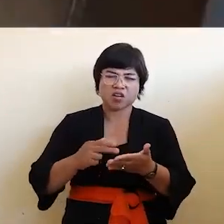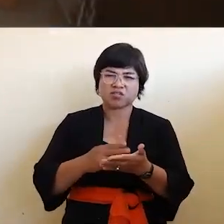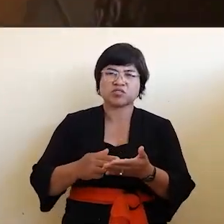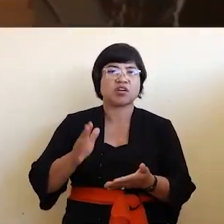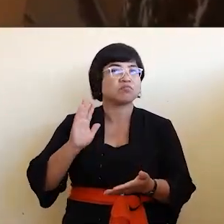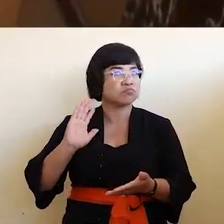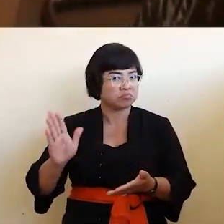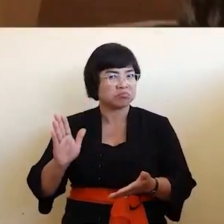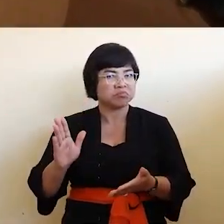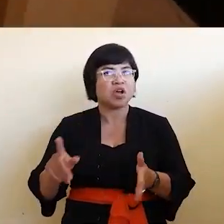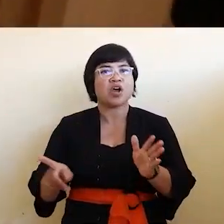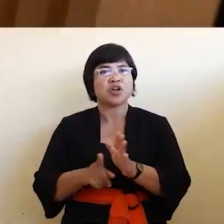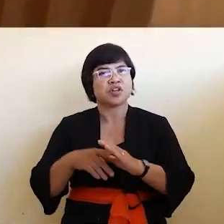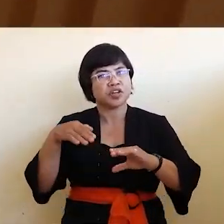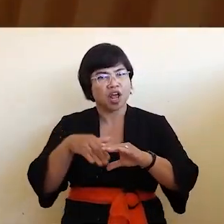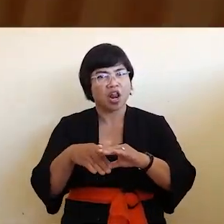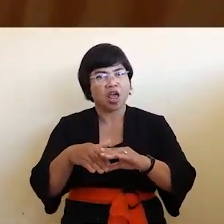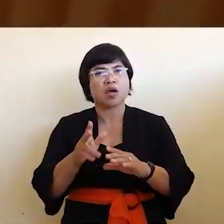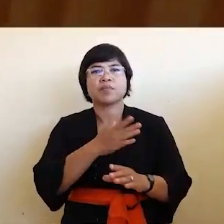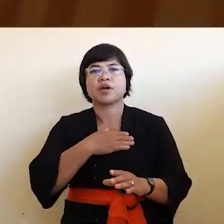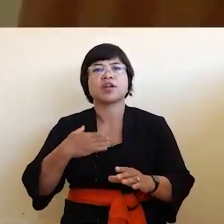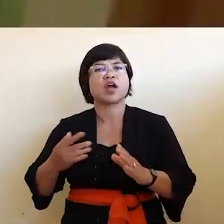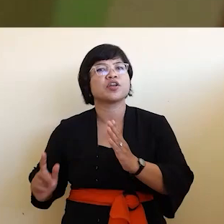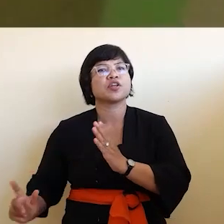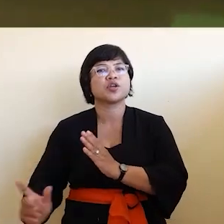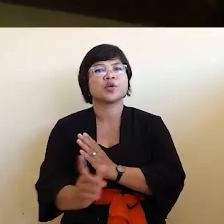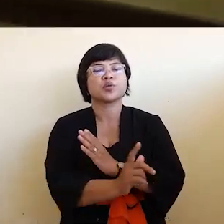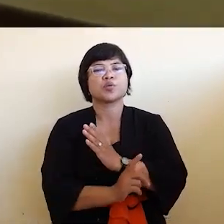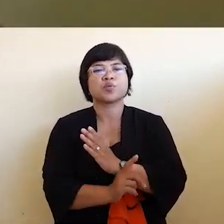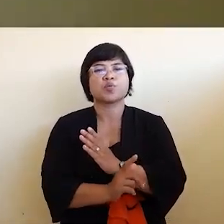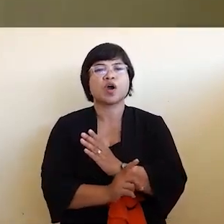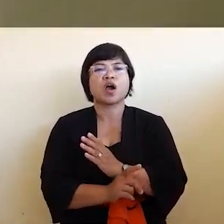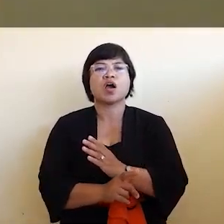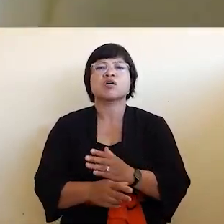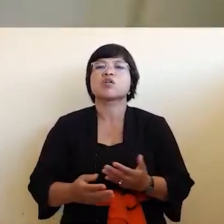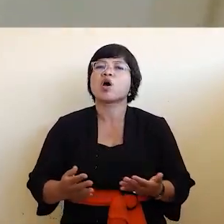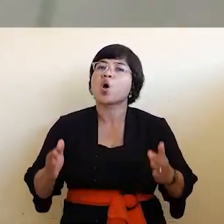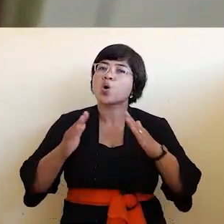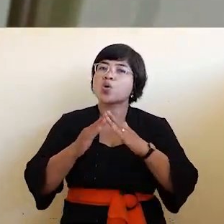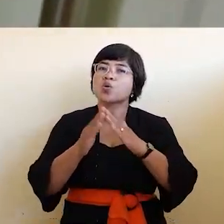serta tersedia di dalam dan di luar ruang pelayanan.